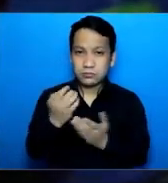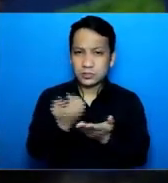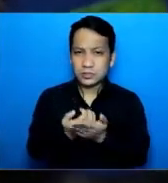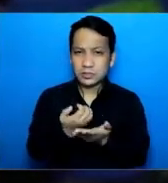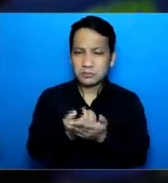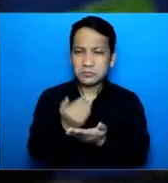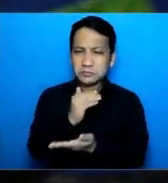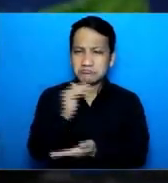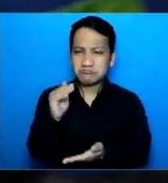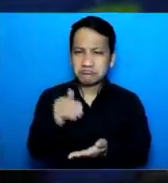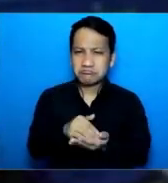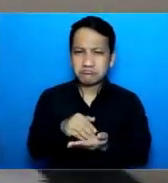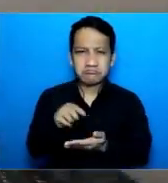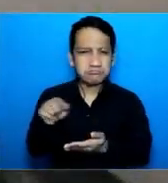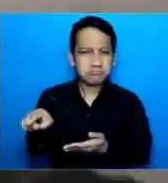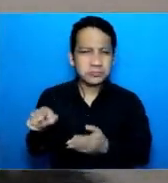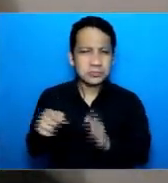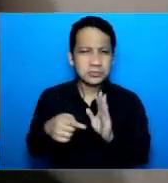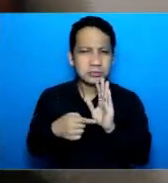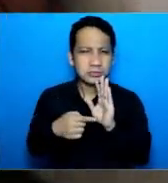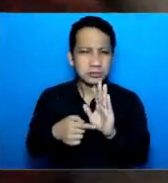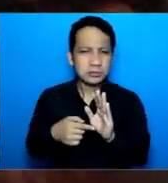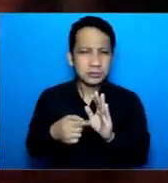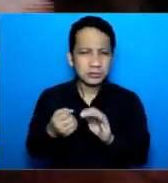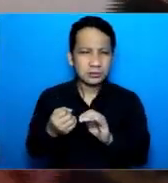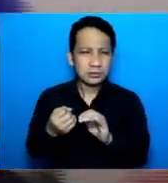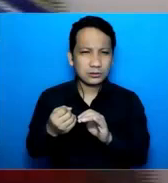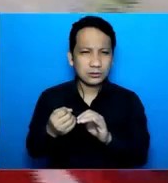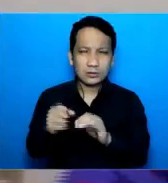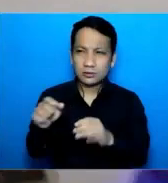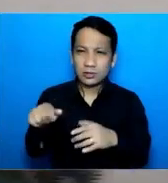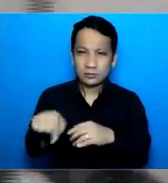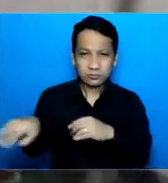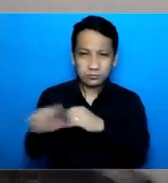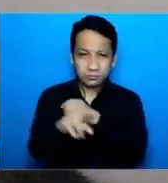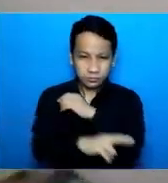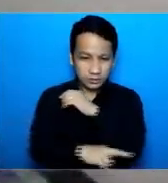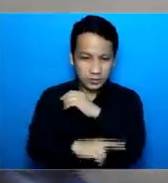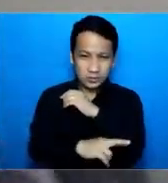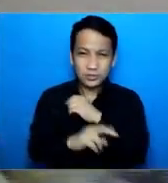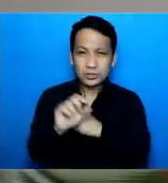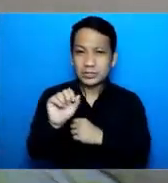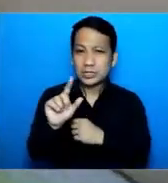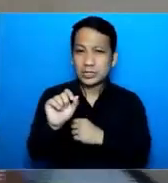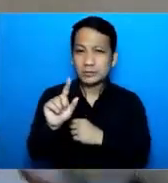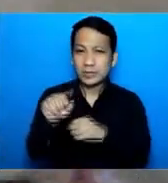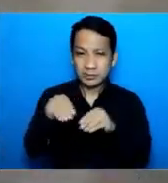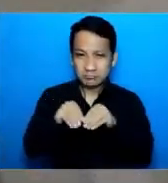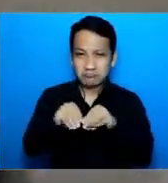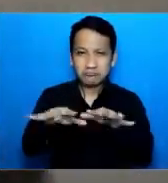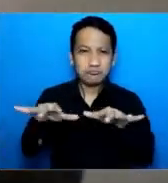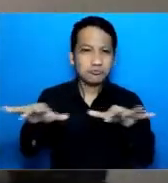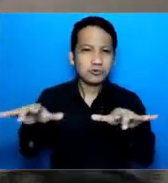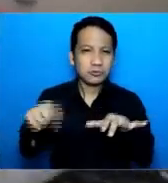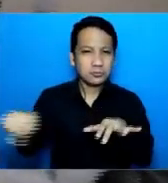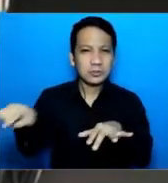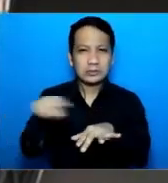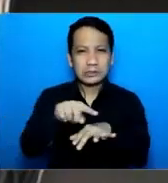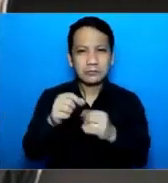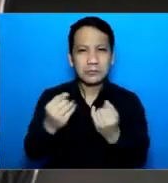bansa, nakapasok na rin sa 11 rehiyon ang mas nakahahawang Delta variant ng COVID-19. Dahil